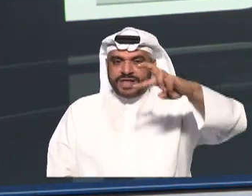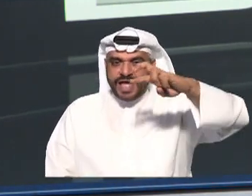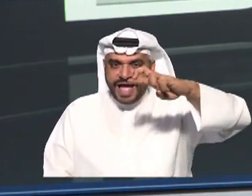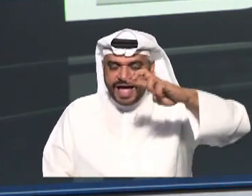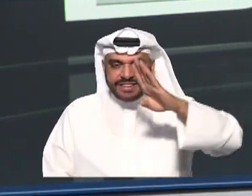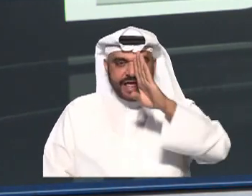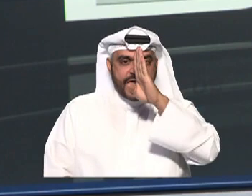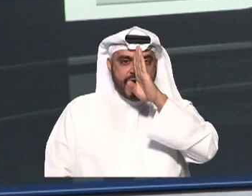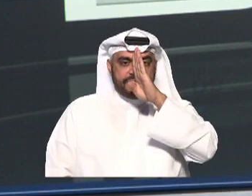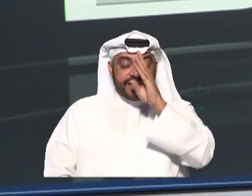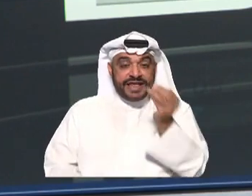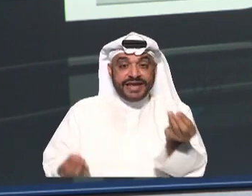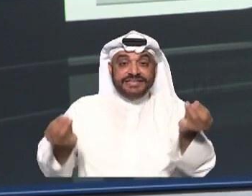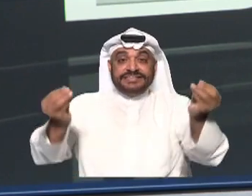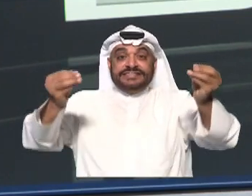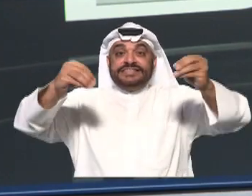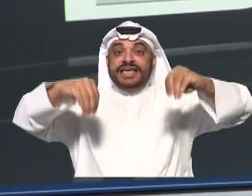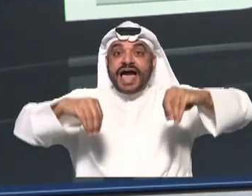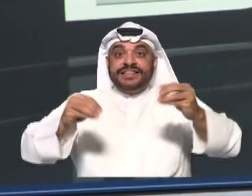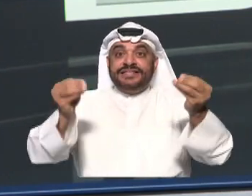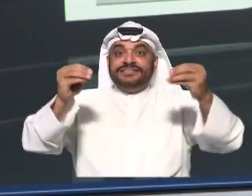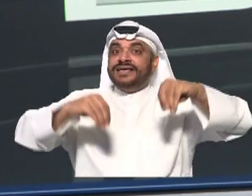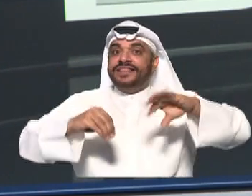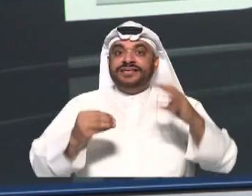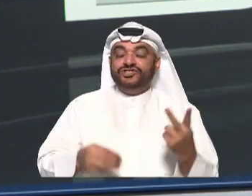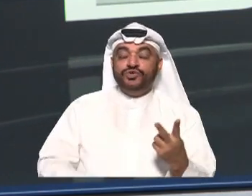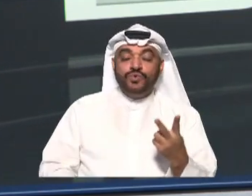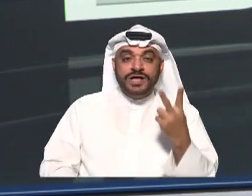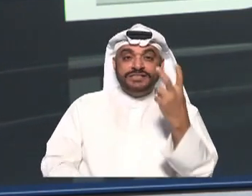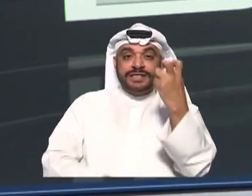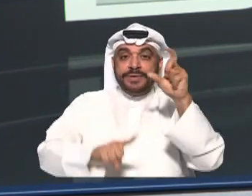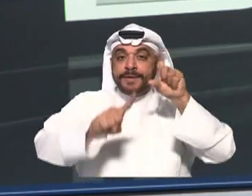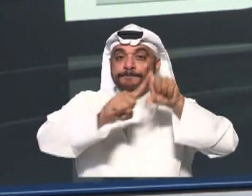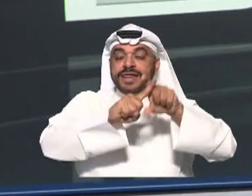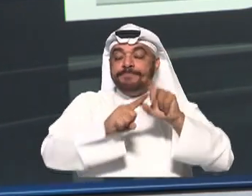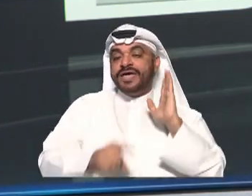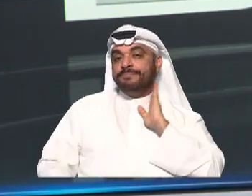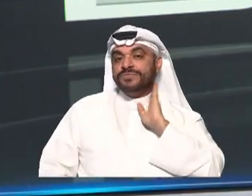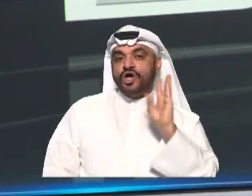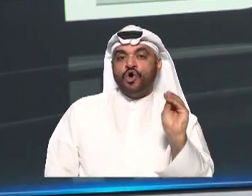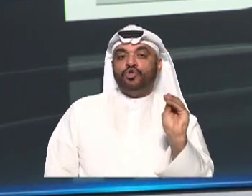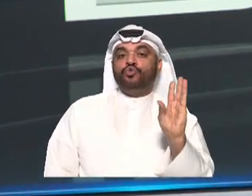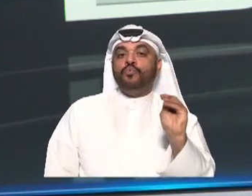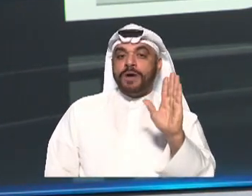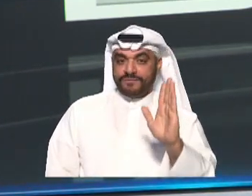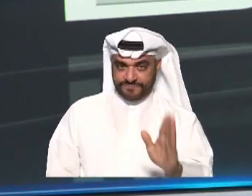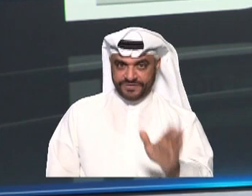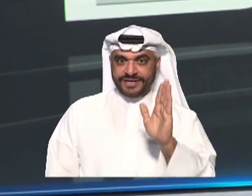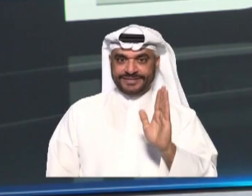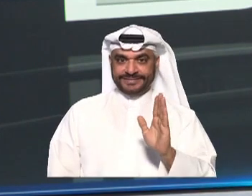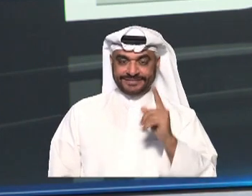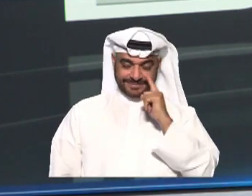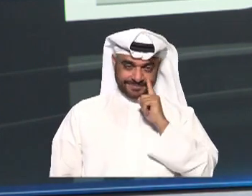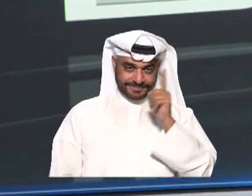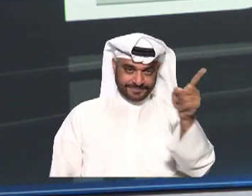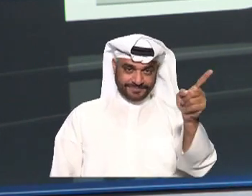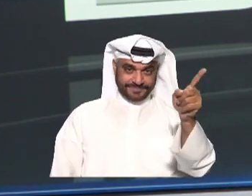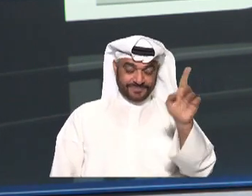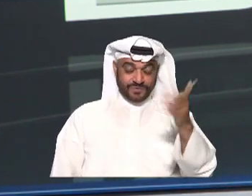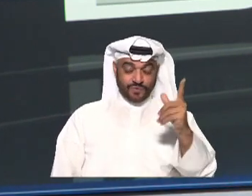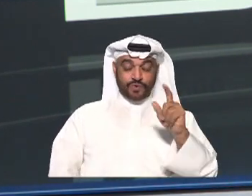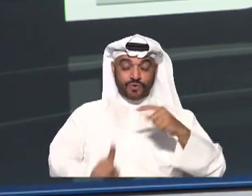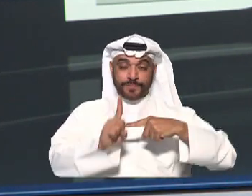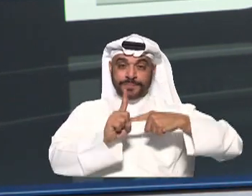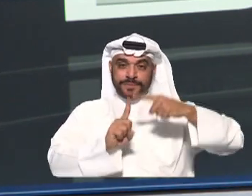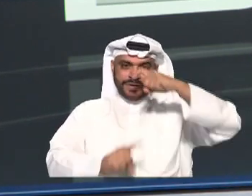قد تزيد نسب الرطوبة عن 70%. العظمى المتوقعة ابتداء من يوم الأحد حتى يوم الأربعاء قد تصل ما بين 48 إلى 49